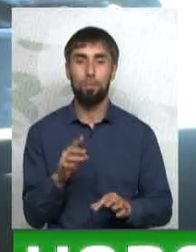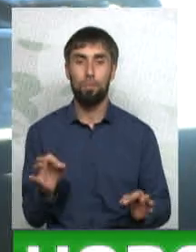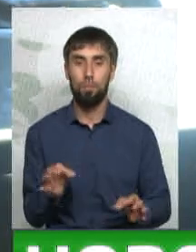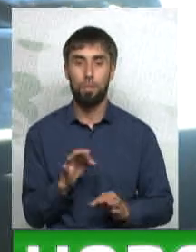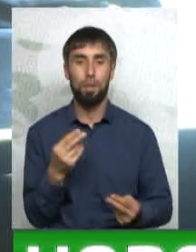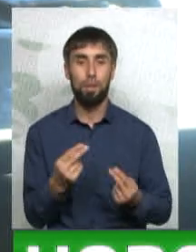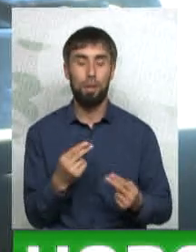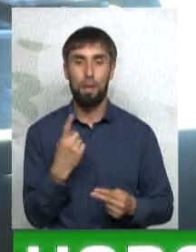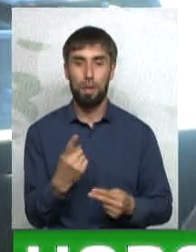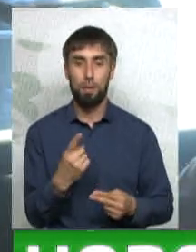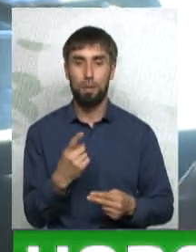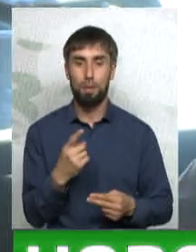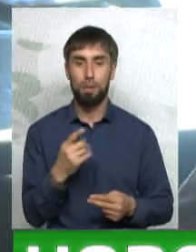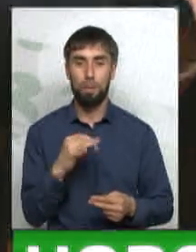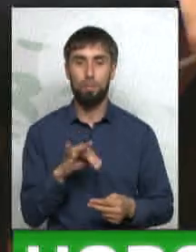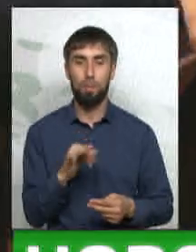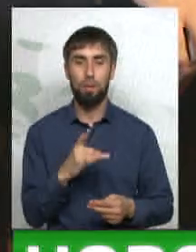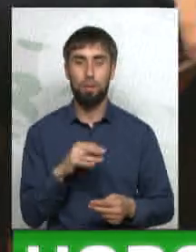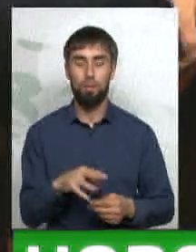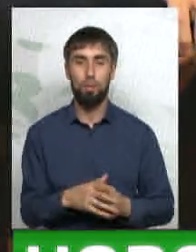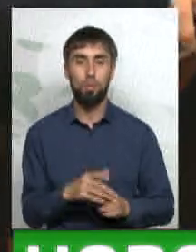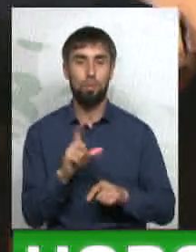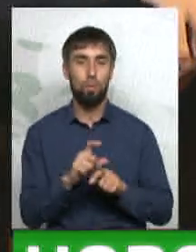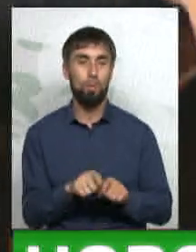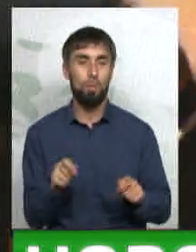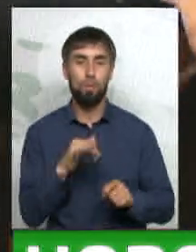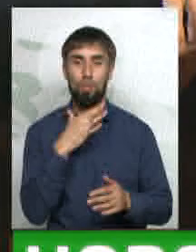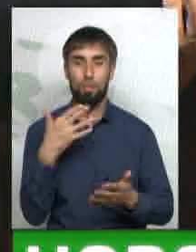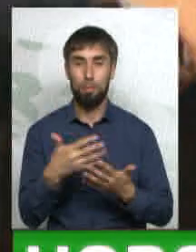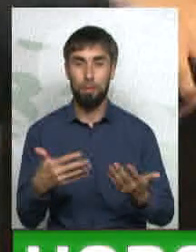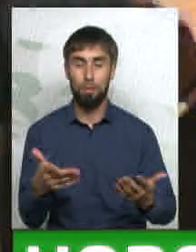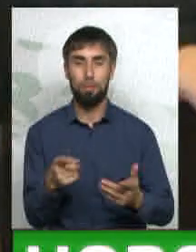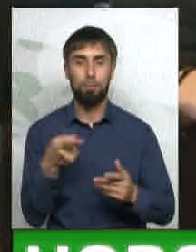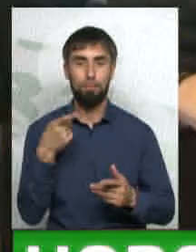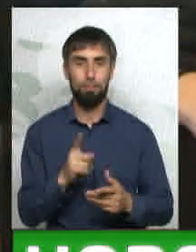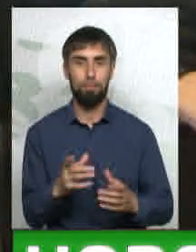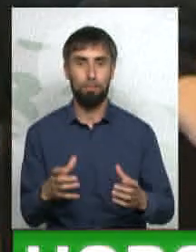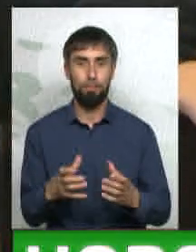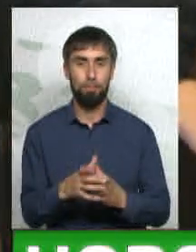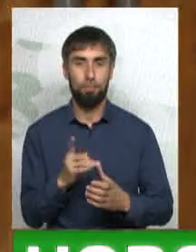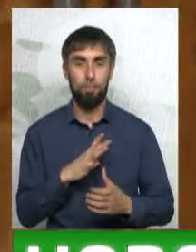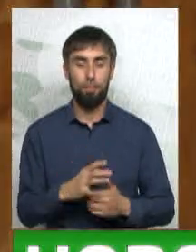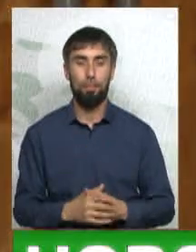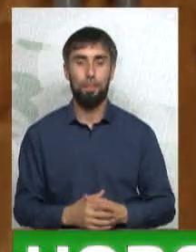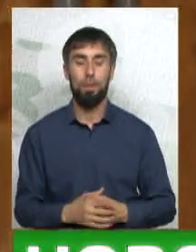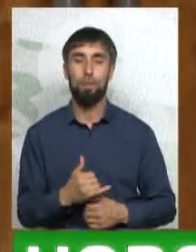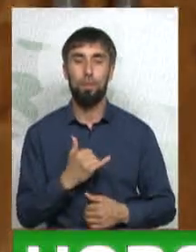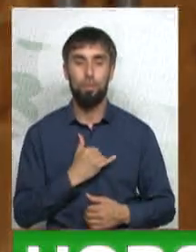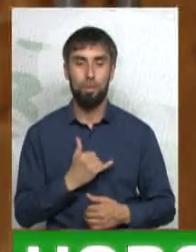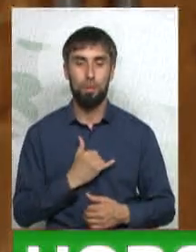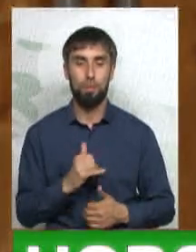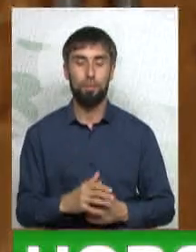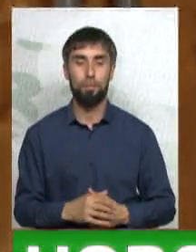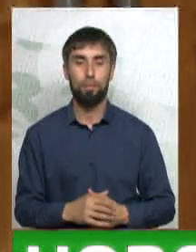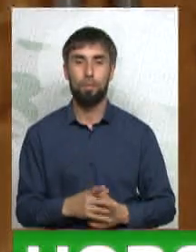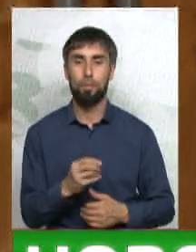музыканты играли в одном темпе и ритме. Словом, создать из множества индивидуальностей единый механизм. У нас буквально вот